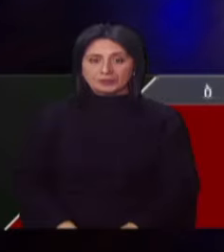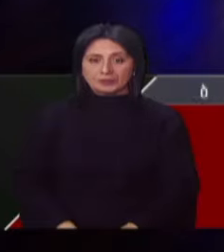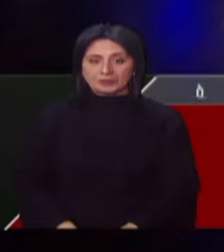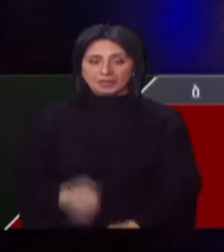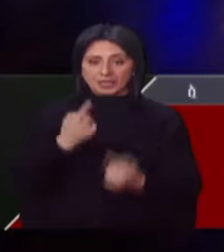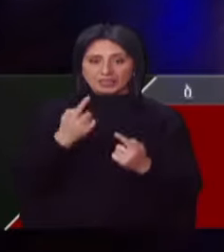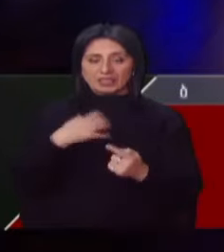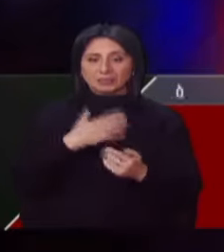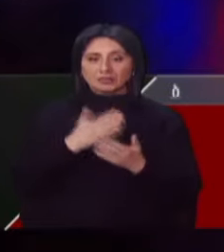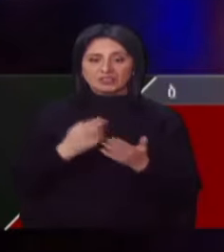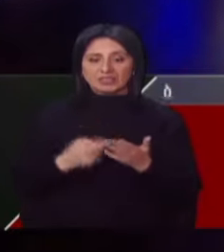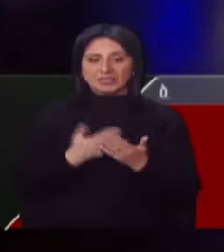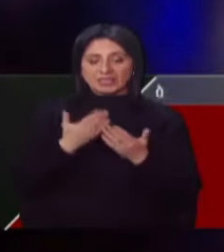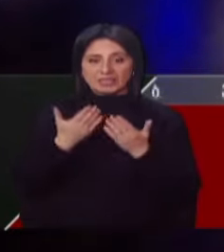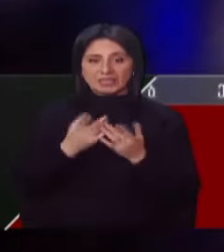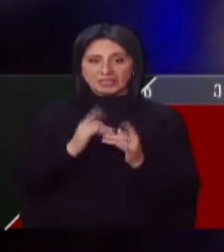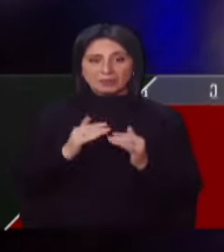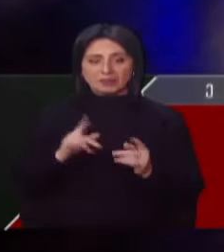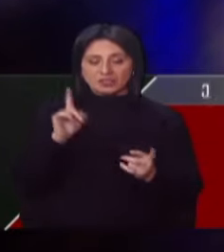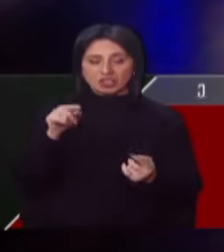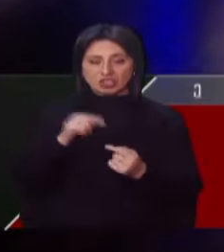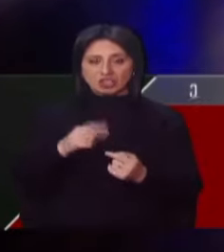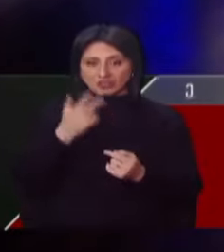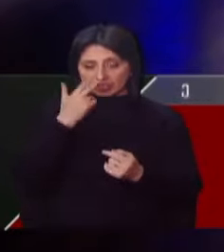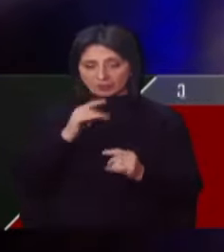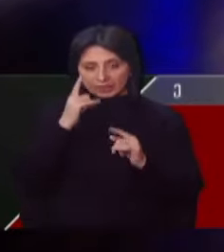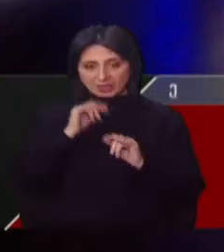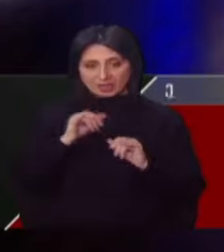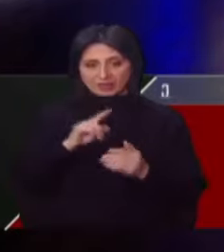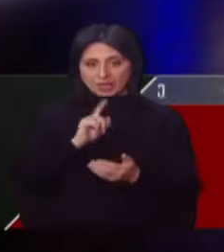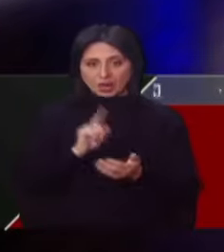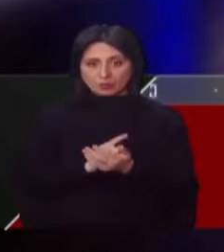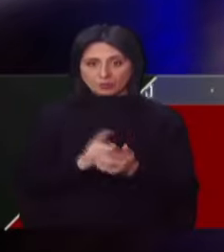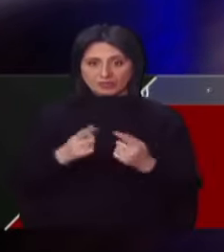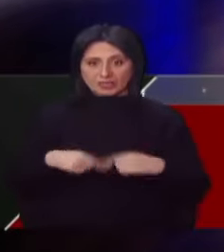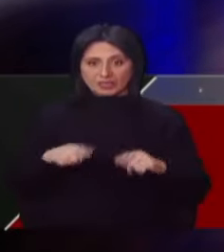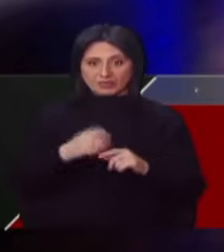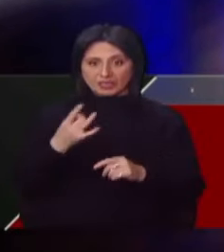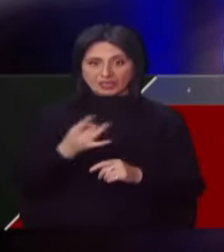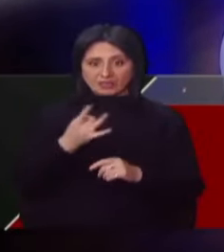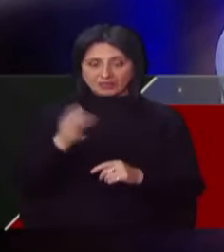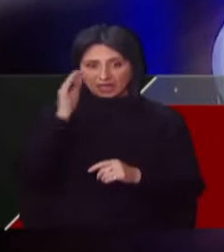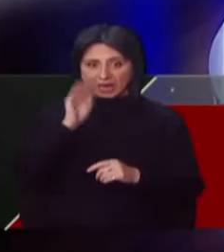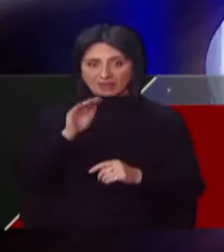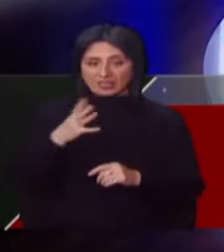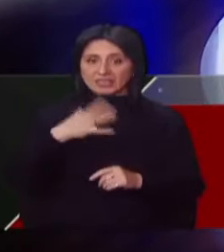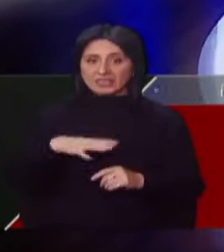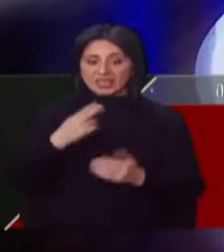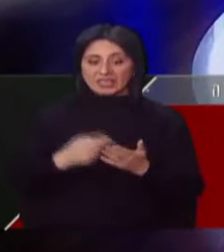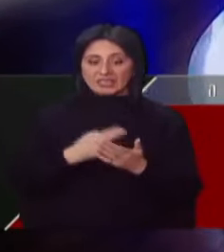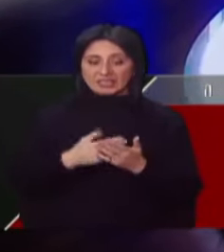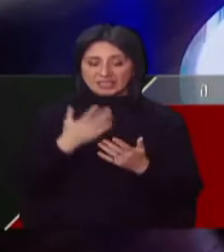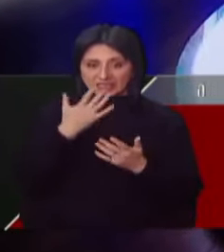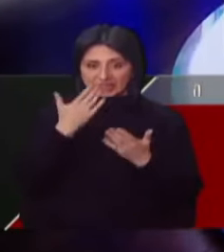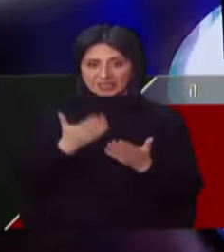რამდენად დიდი მნიშვნელობა აქვს წიგნის კითხვას ბავშვებში შესაბამისი ჩვევების განვითარების აუცილებლობას საზოგადოებას კიდევ ერთხელ ახსენებენ. საქართველო წიგნის